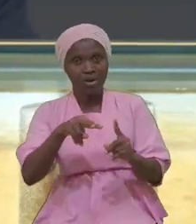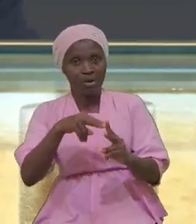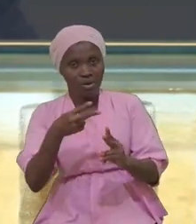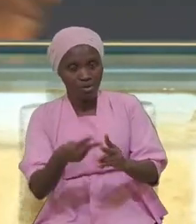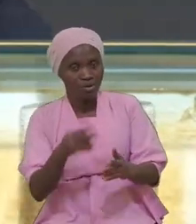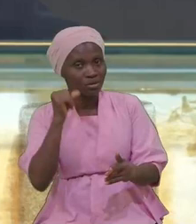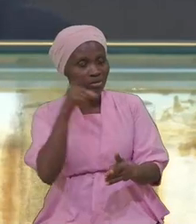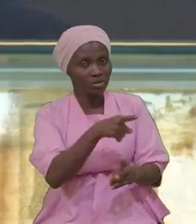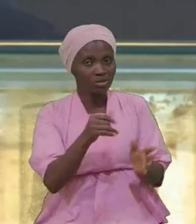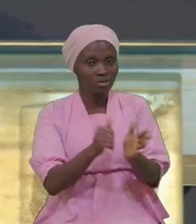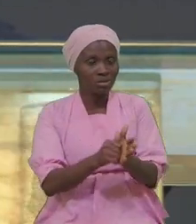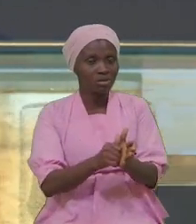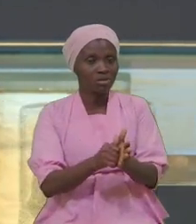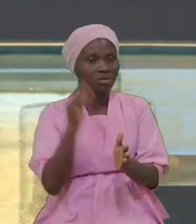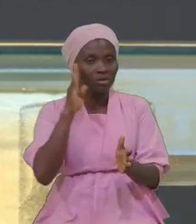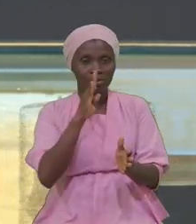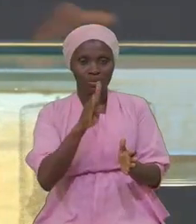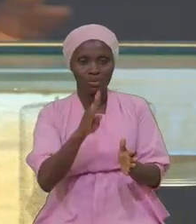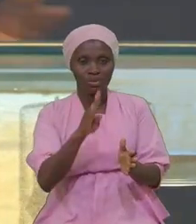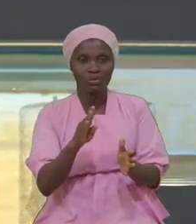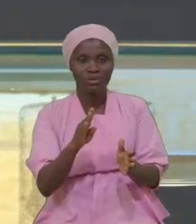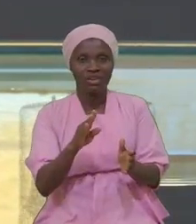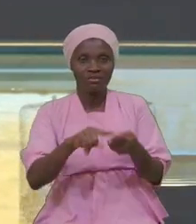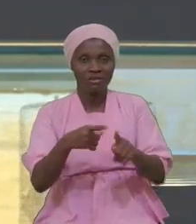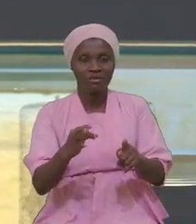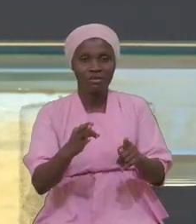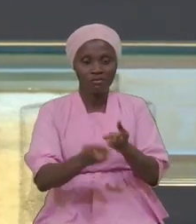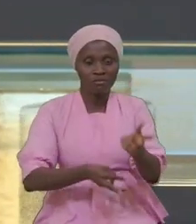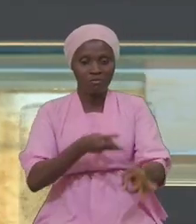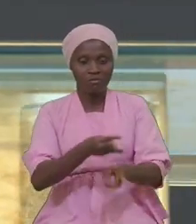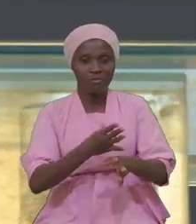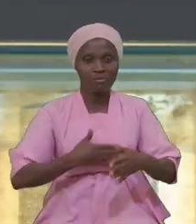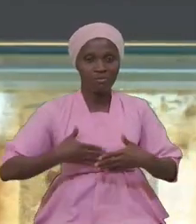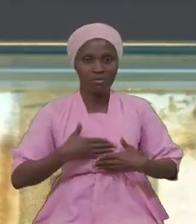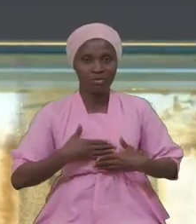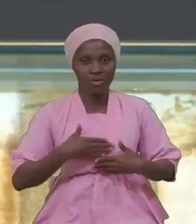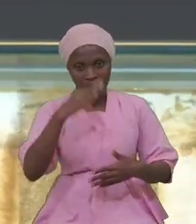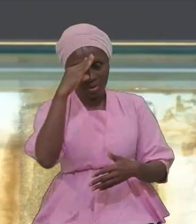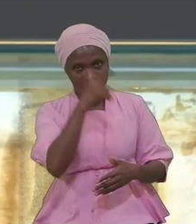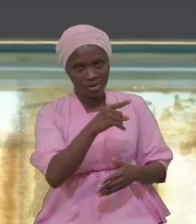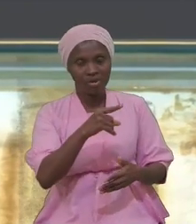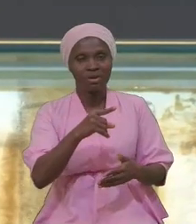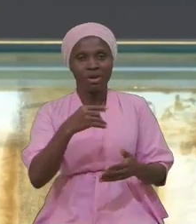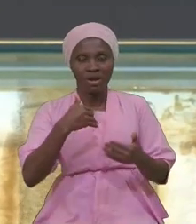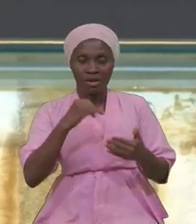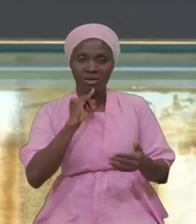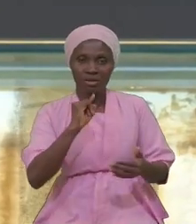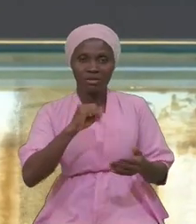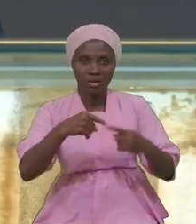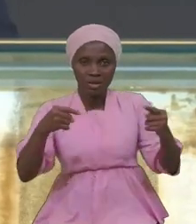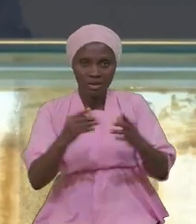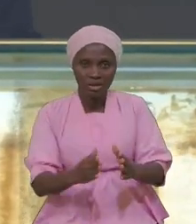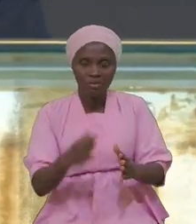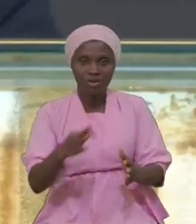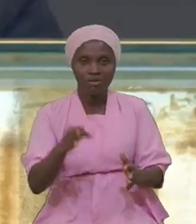alors se rend ennemi de Dieu. Elle n'accepte pas, il n'accepte pas la parole de